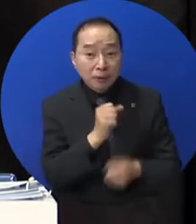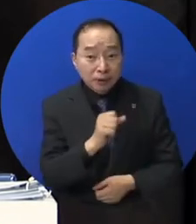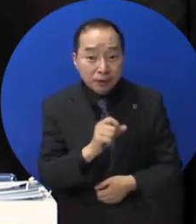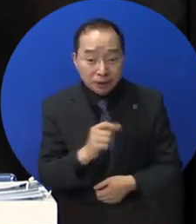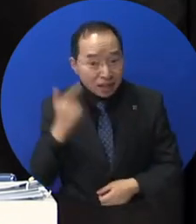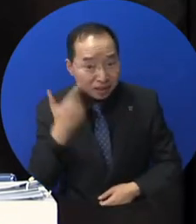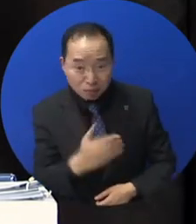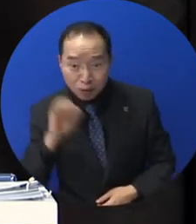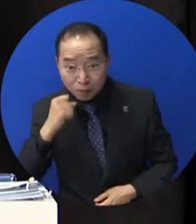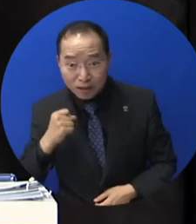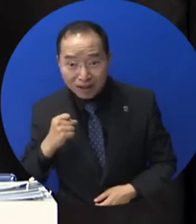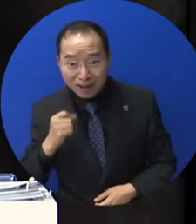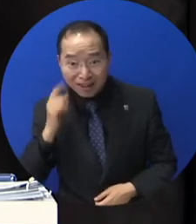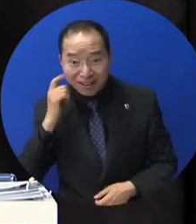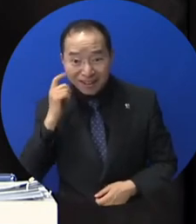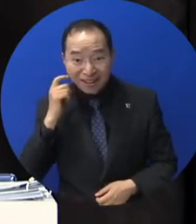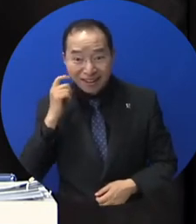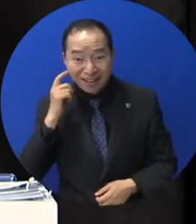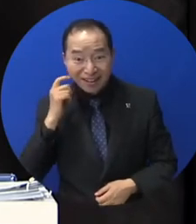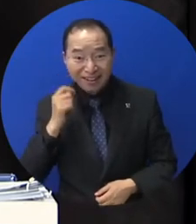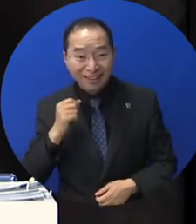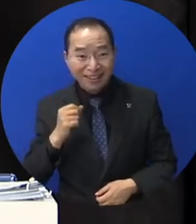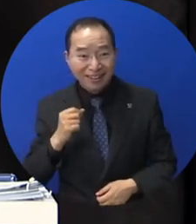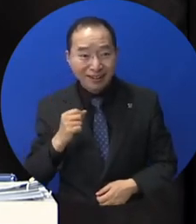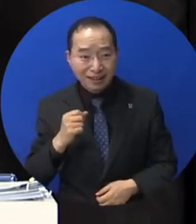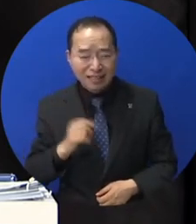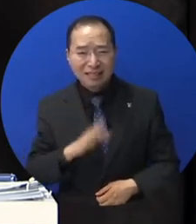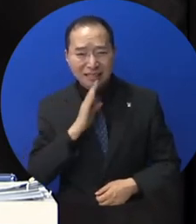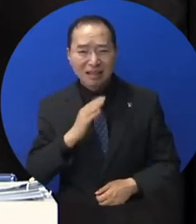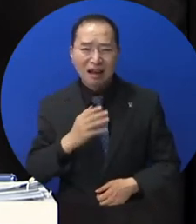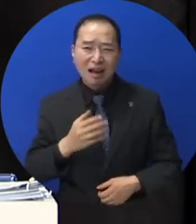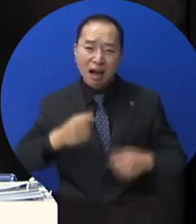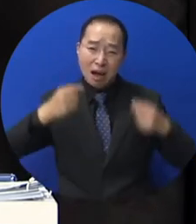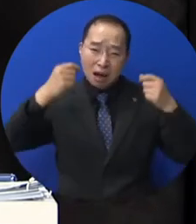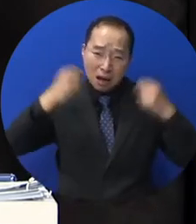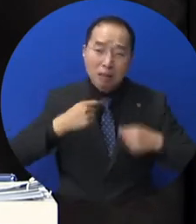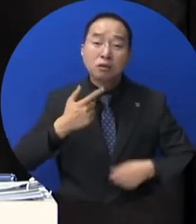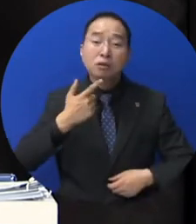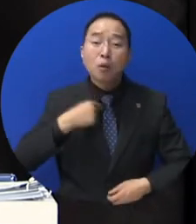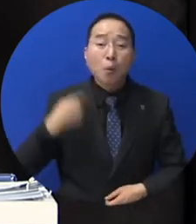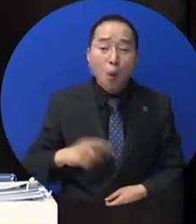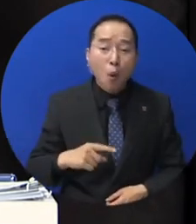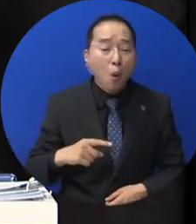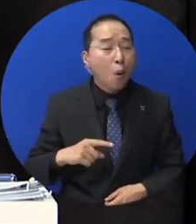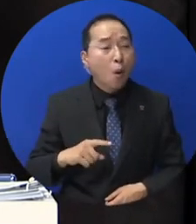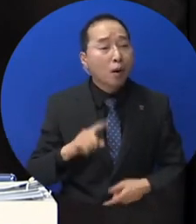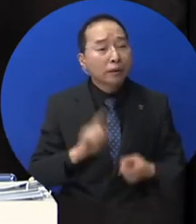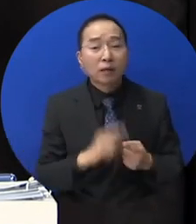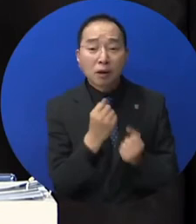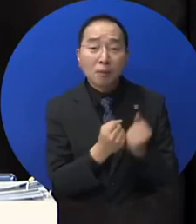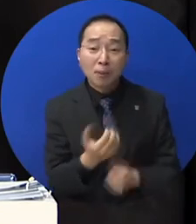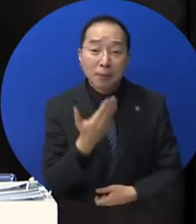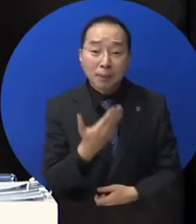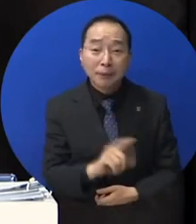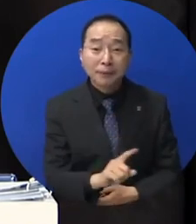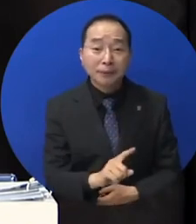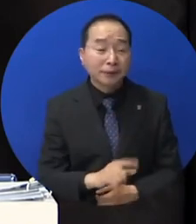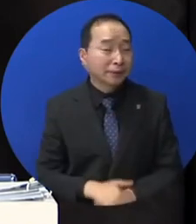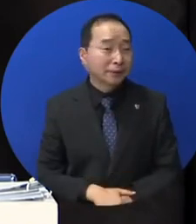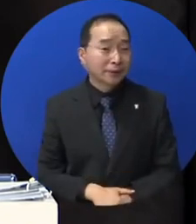어렵나요? 아니면 진지하게 어떤 때 이렇게 눈물을 한번 흘렸는지 그 눈물의 의미를 한번 좀 설명해 주시면 어떨까